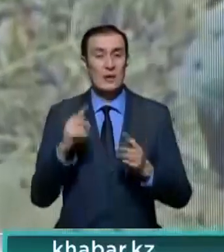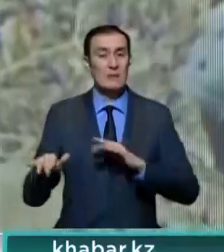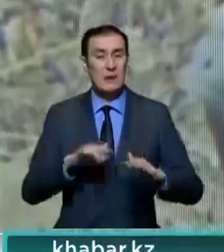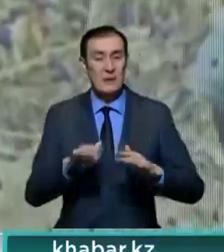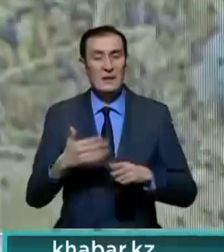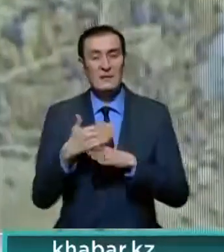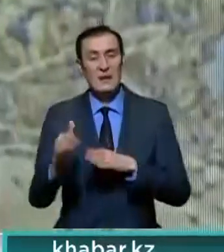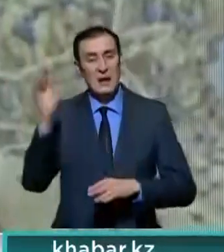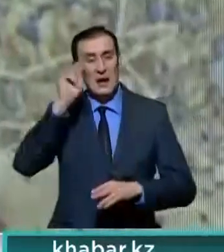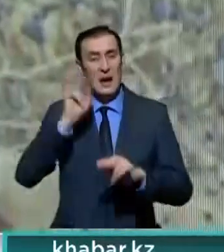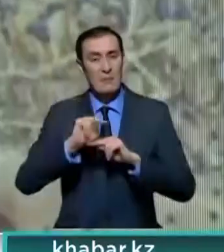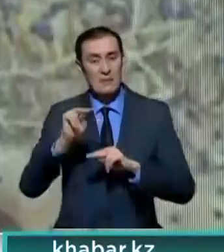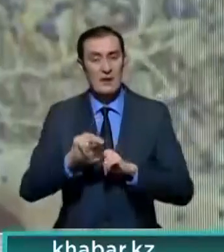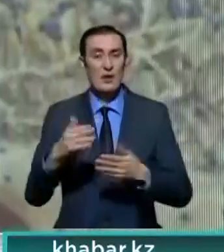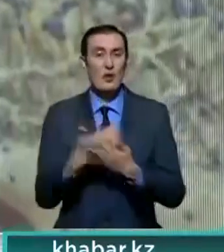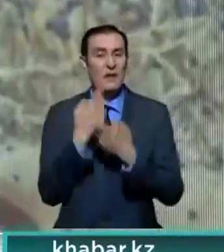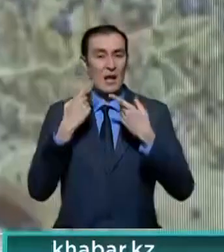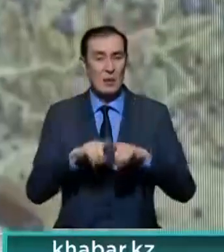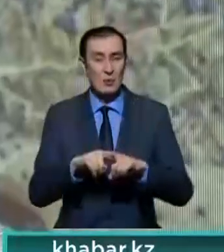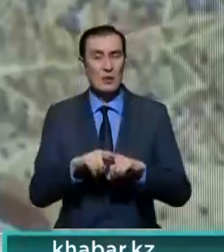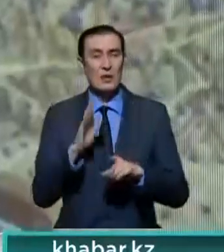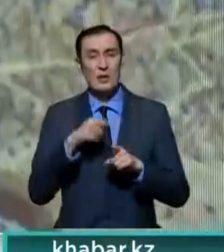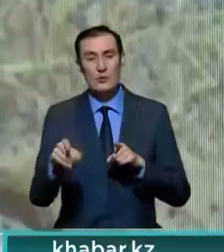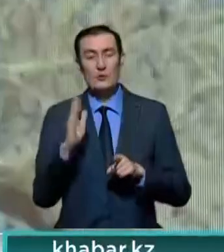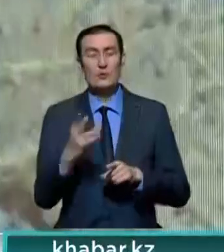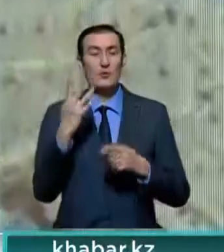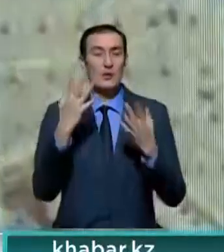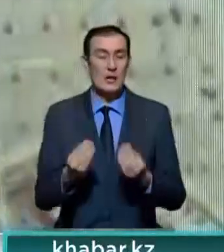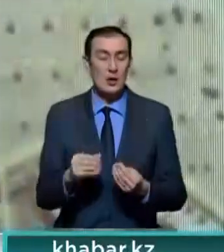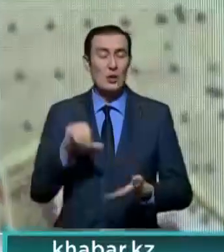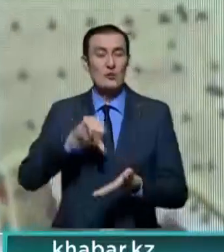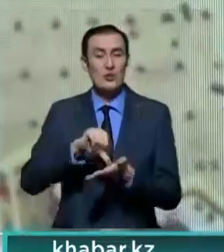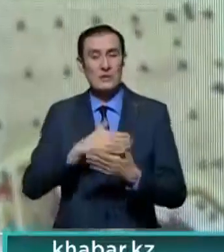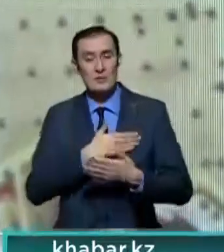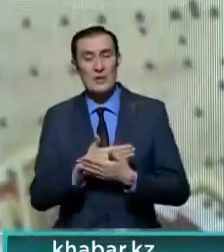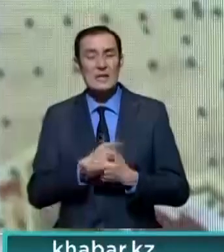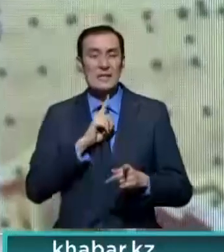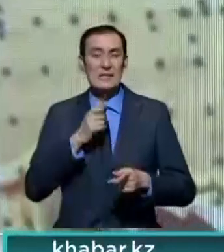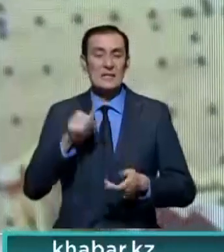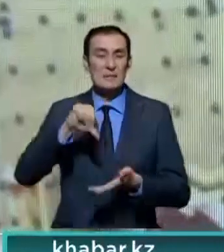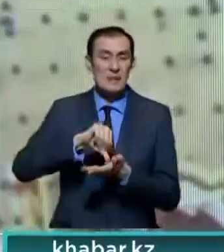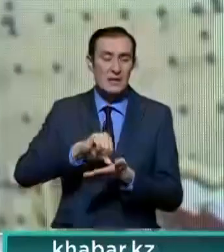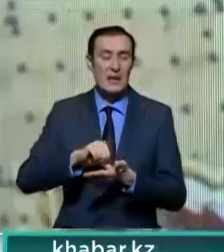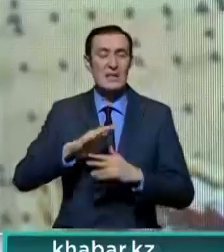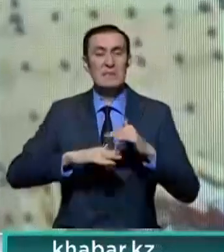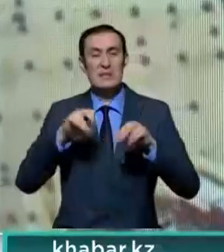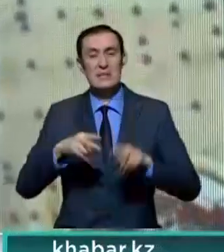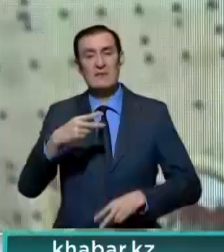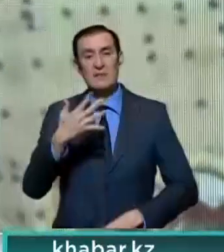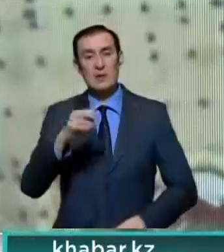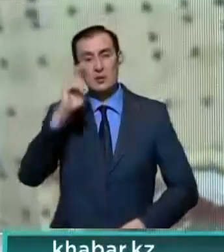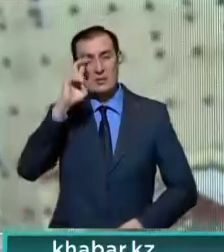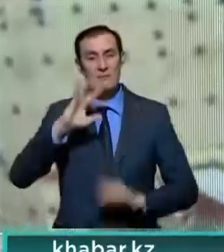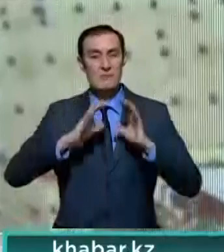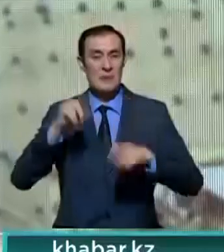мероприятие в области образования и новых технологий, которое продлится 2 дня. В нем принимают участие спикеры и эксперты из 25 стран.